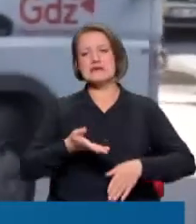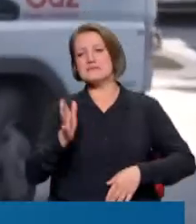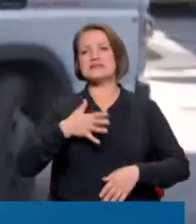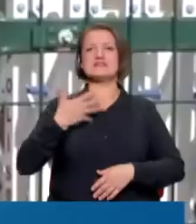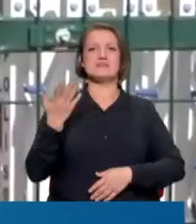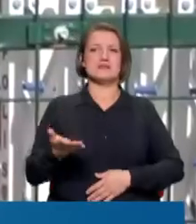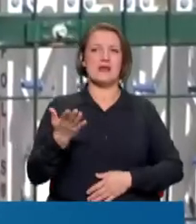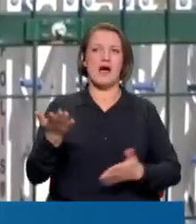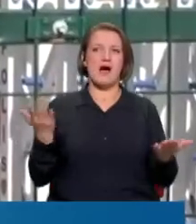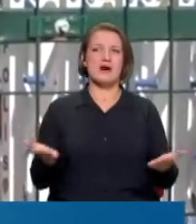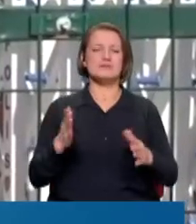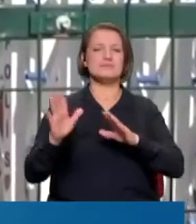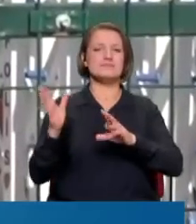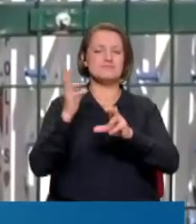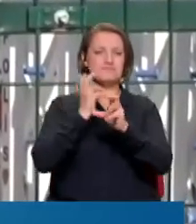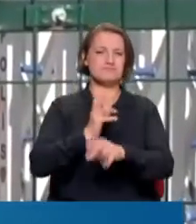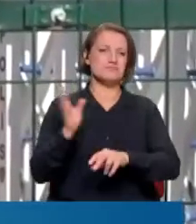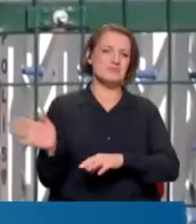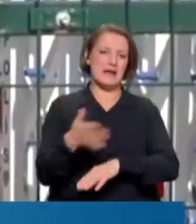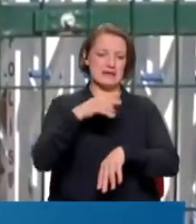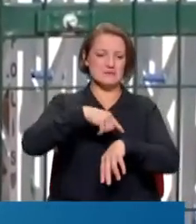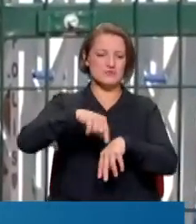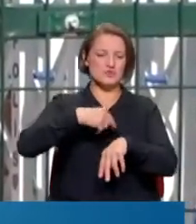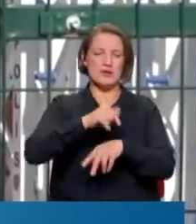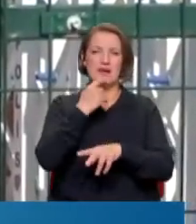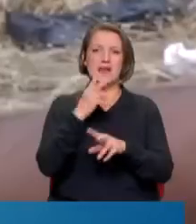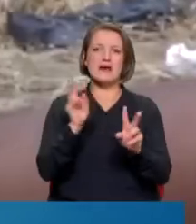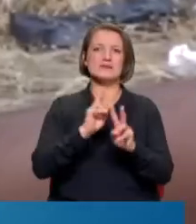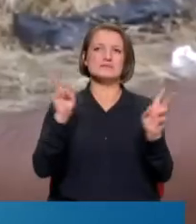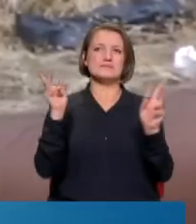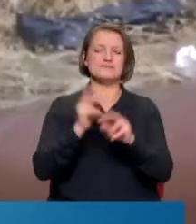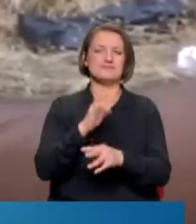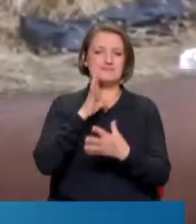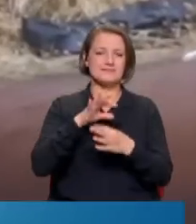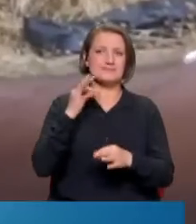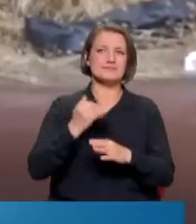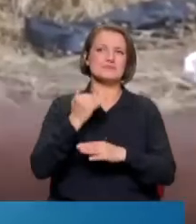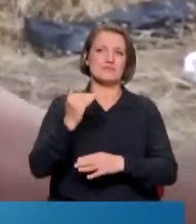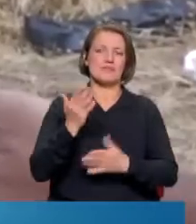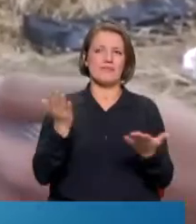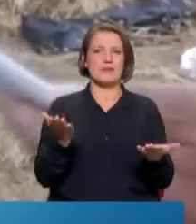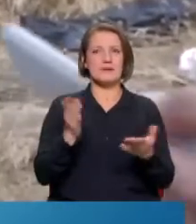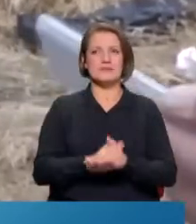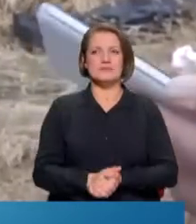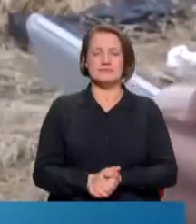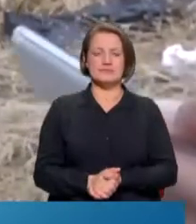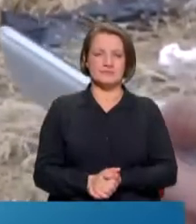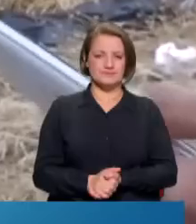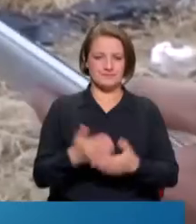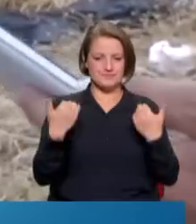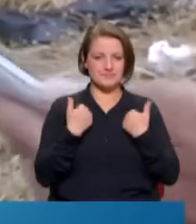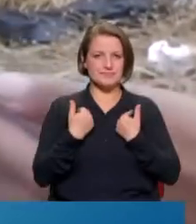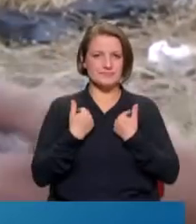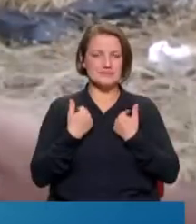deprem zedeler ancak tahliye için verilen süre dolunca elektrikleri kesildi insanlık dışı bir muamele görüyoruz Biz burada biz